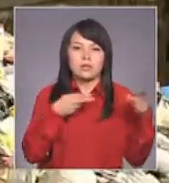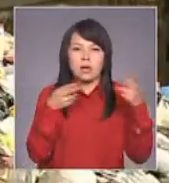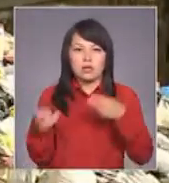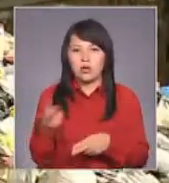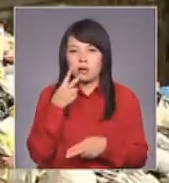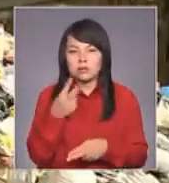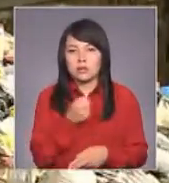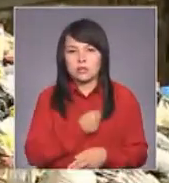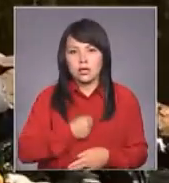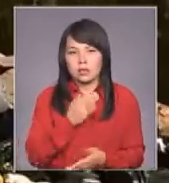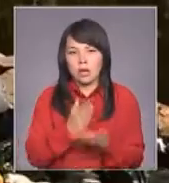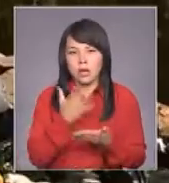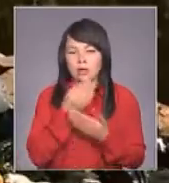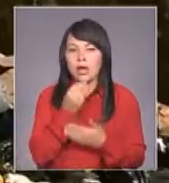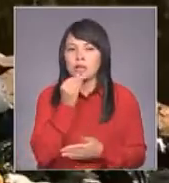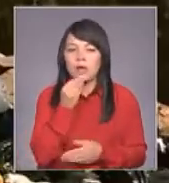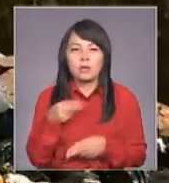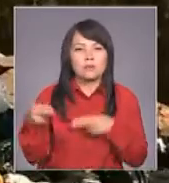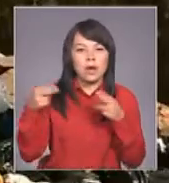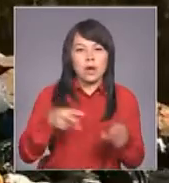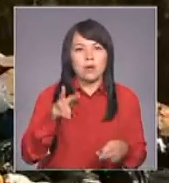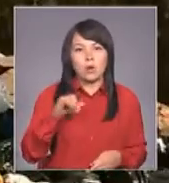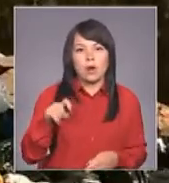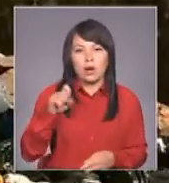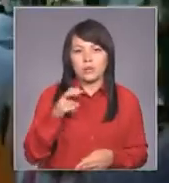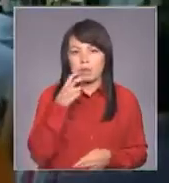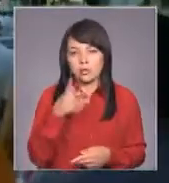жүр. Солардың бірі Мысырдан келген Мухаммед.